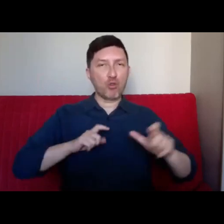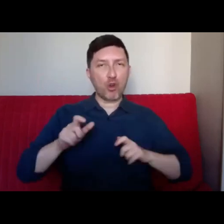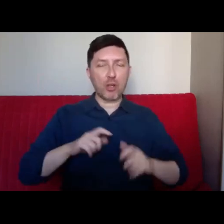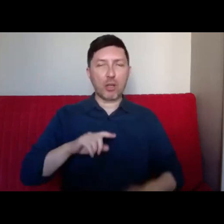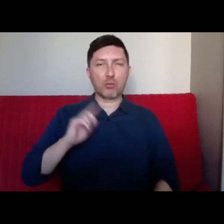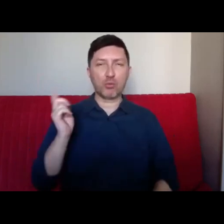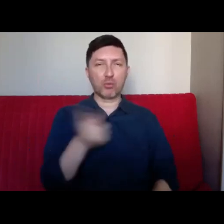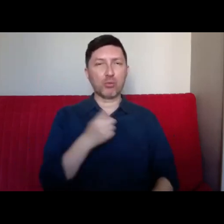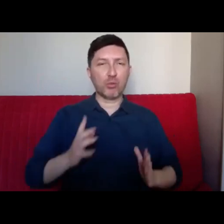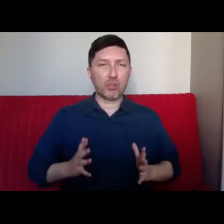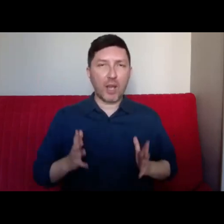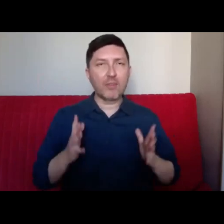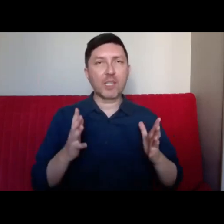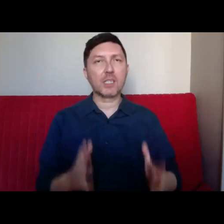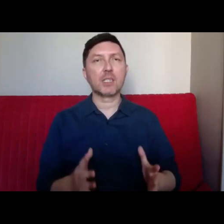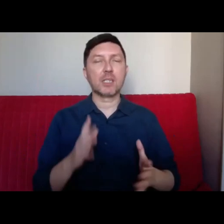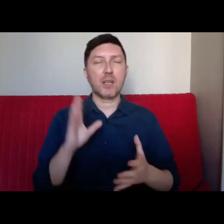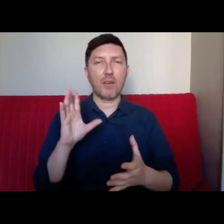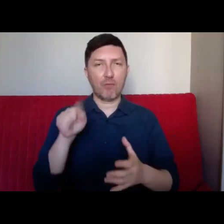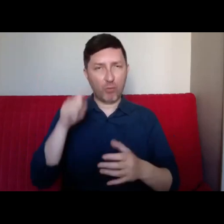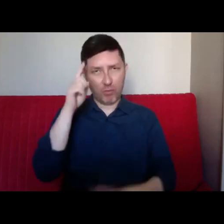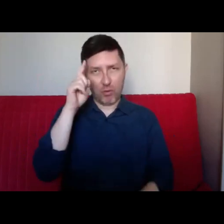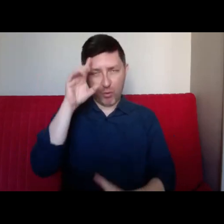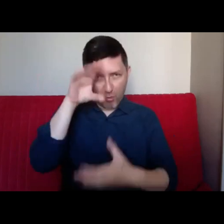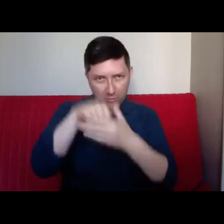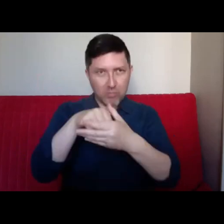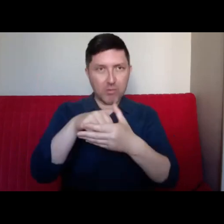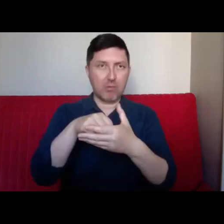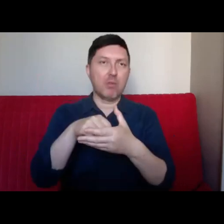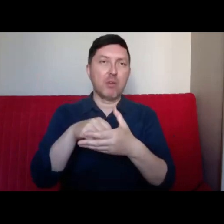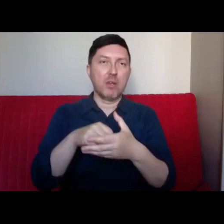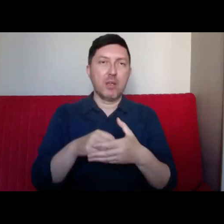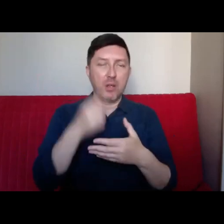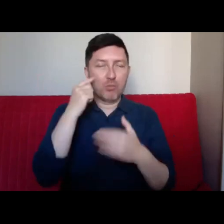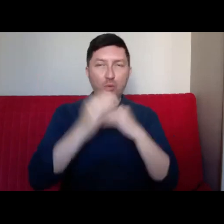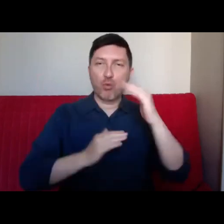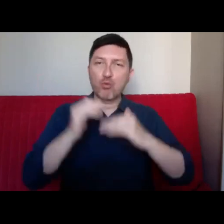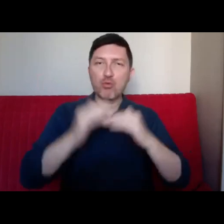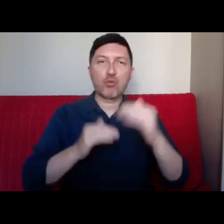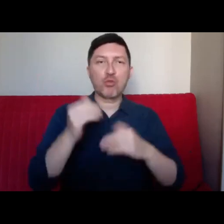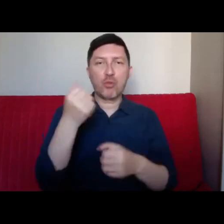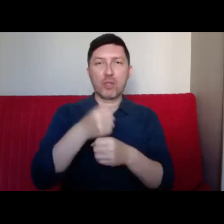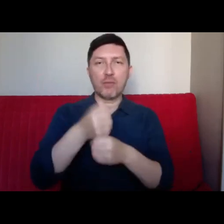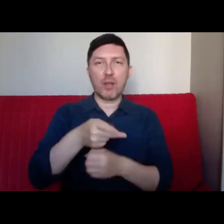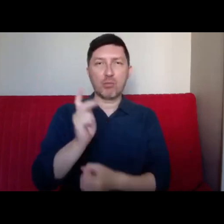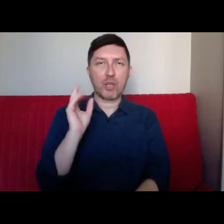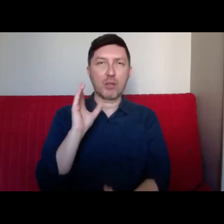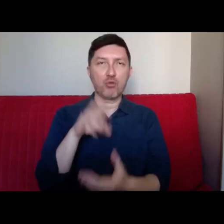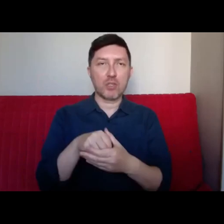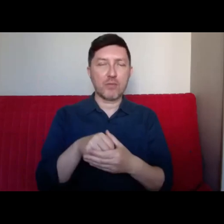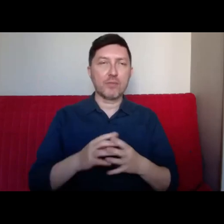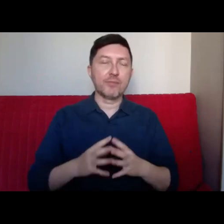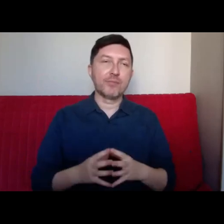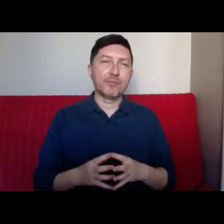impliqués dans l'intégration, dans la construction d'un travail plus inclusif. Alors peut-être ce qui m'a marqué,